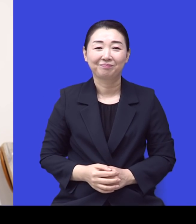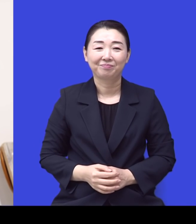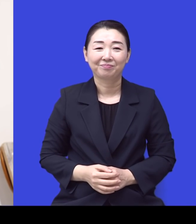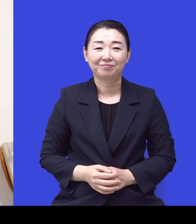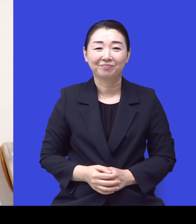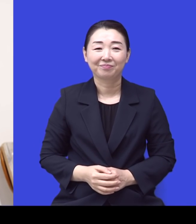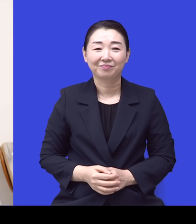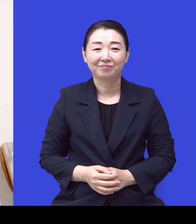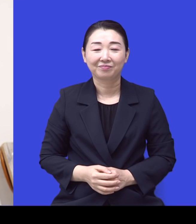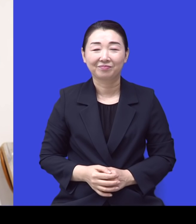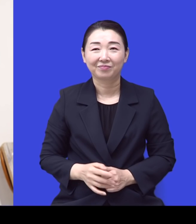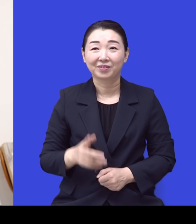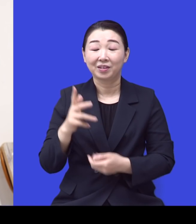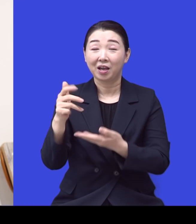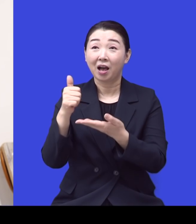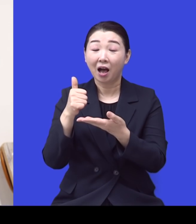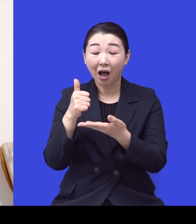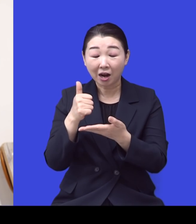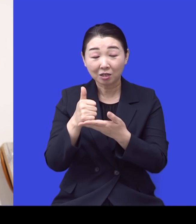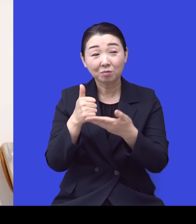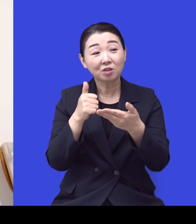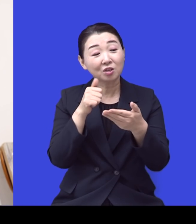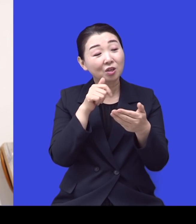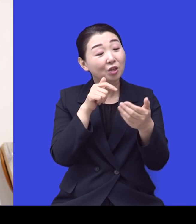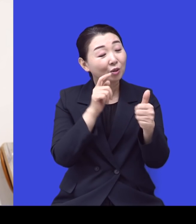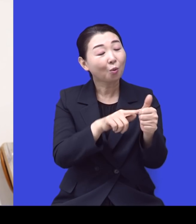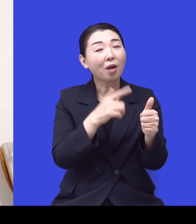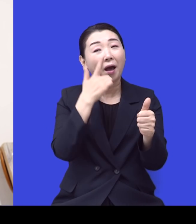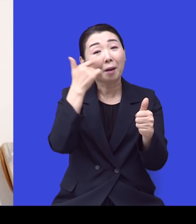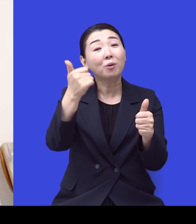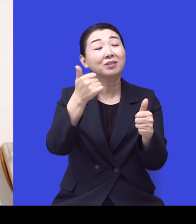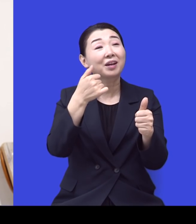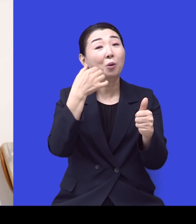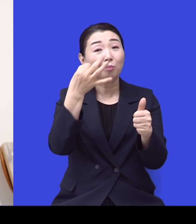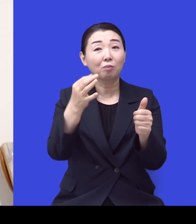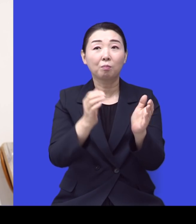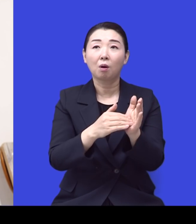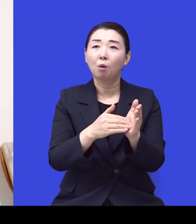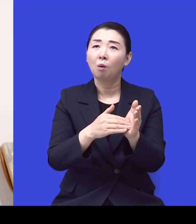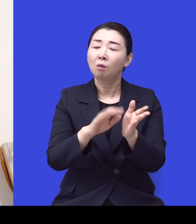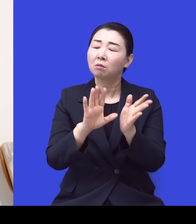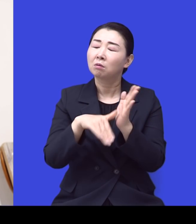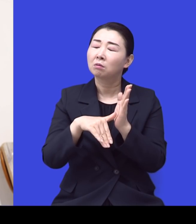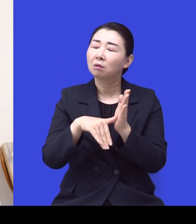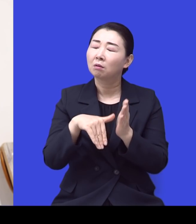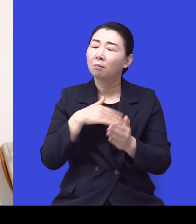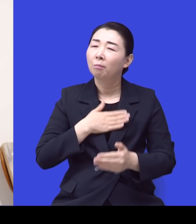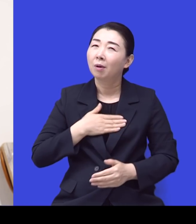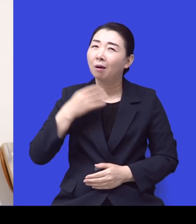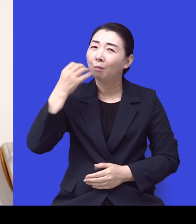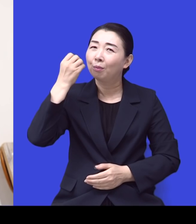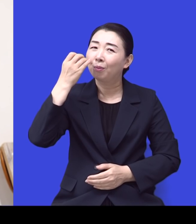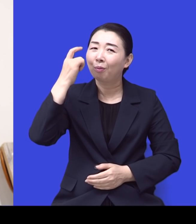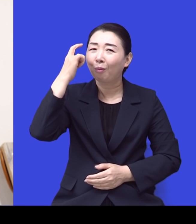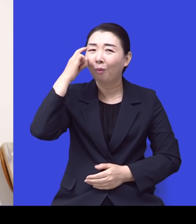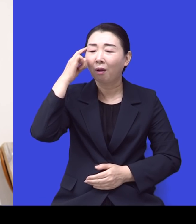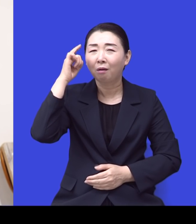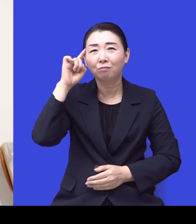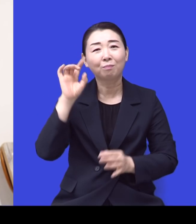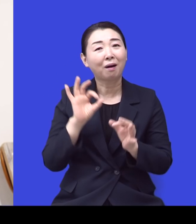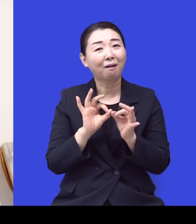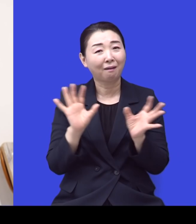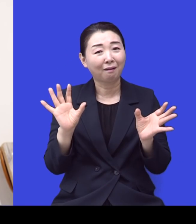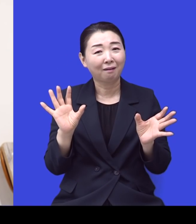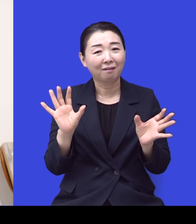하나님이 자녀가 너의 아버지야 그러는 거예요. 네. 근데 그 순간 느낌이 참 묘했어요. 예. 너무